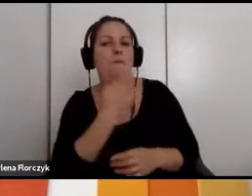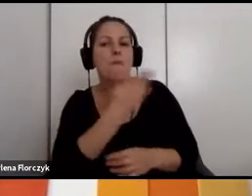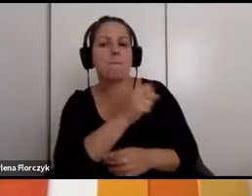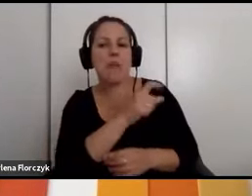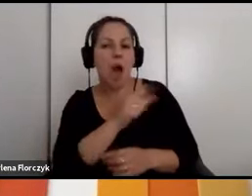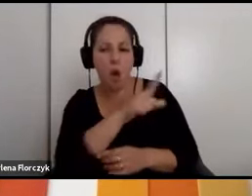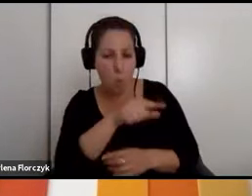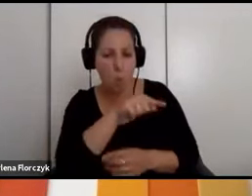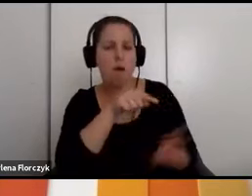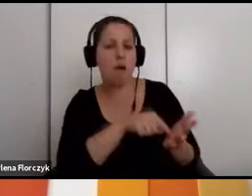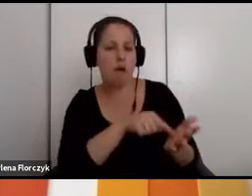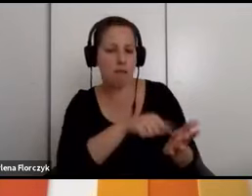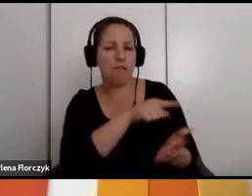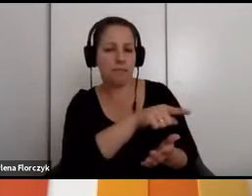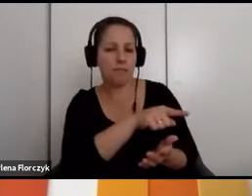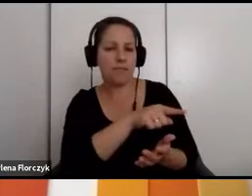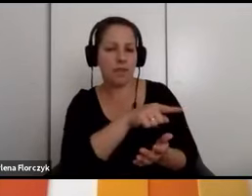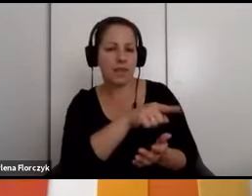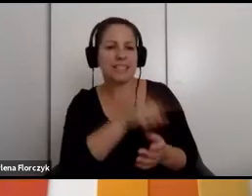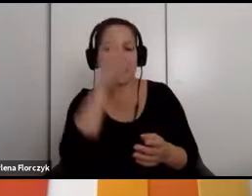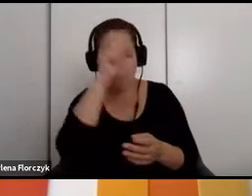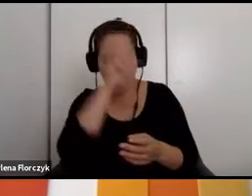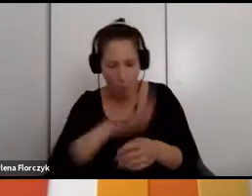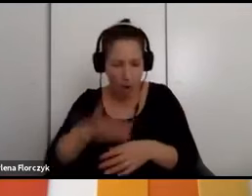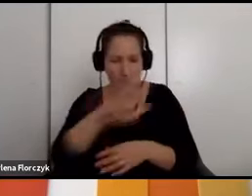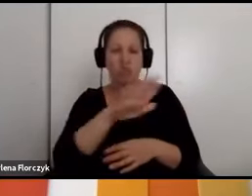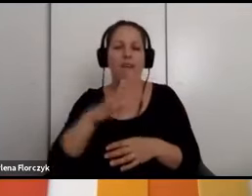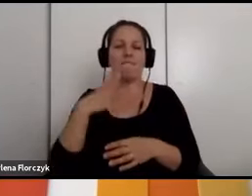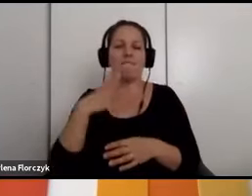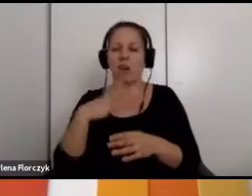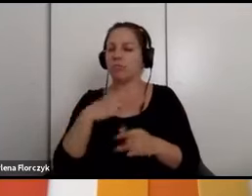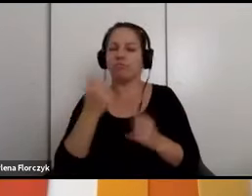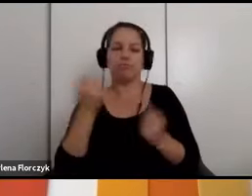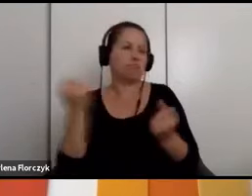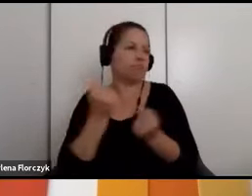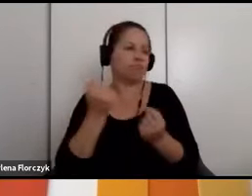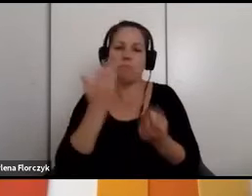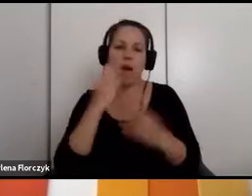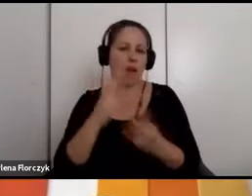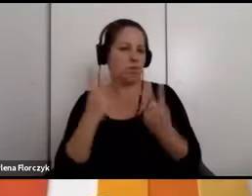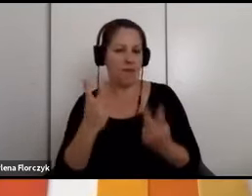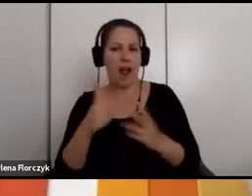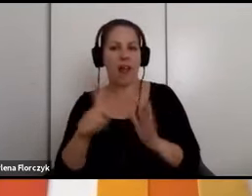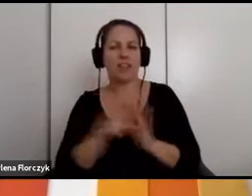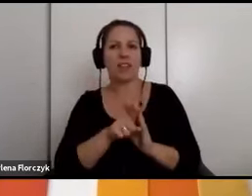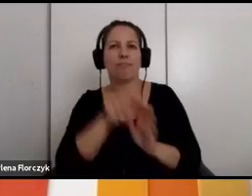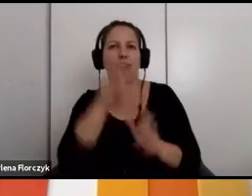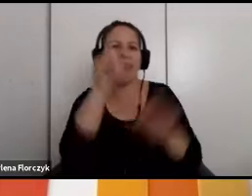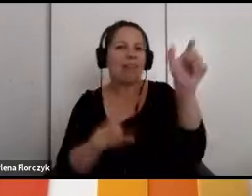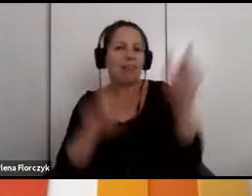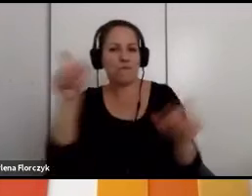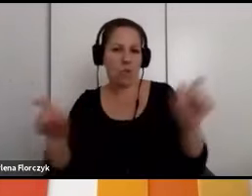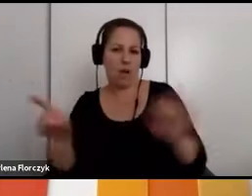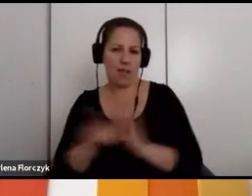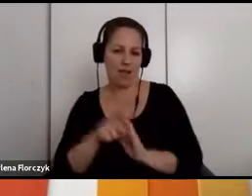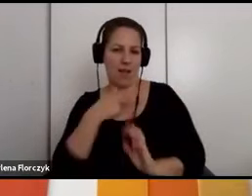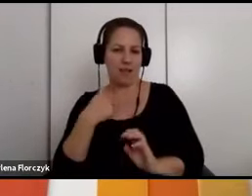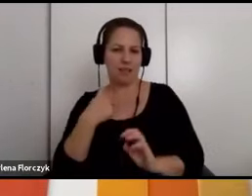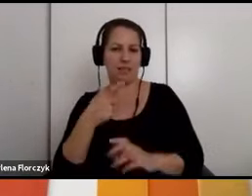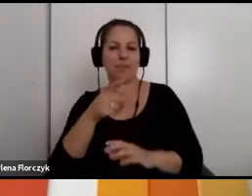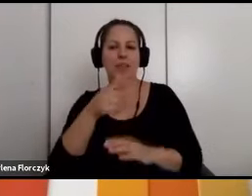to się właśnie, ta społeczna wartość jest ważna, ale też taka indywidualna dla mnie. Teatr jest